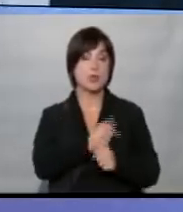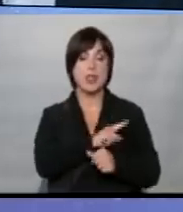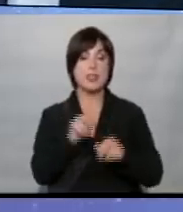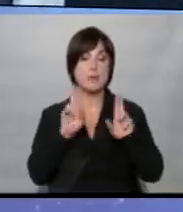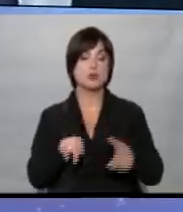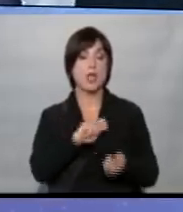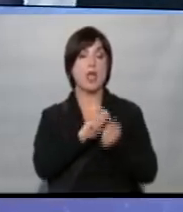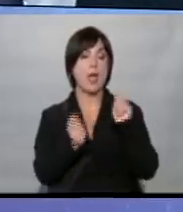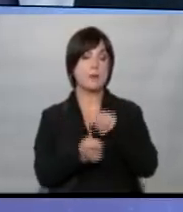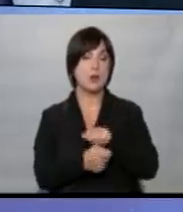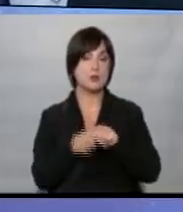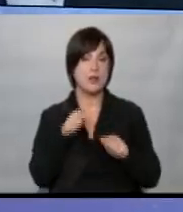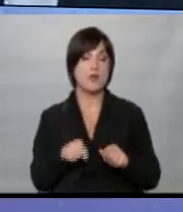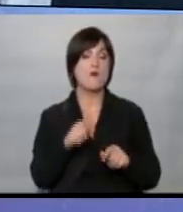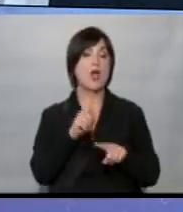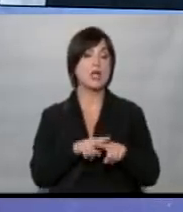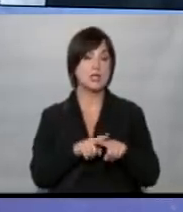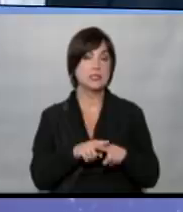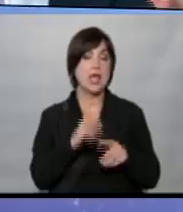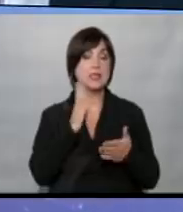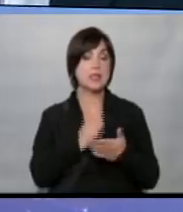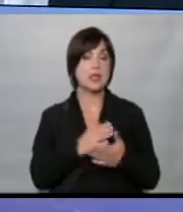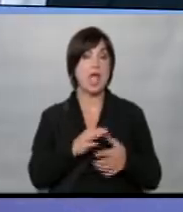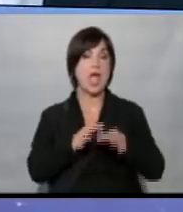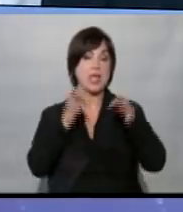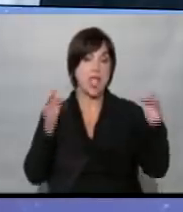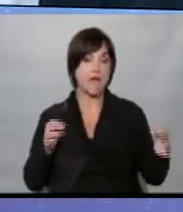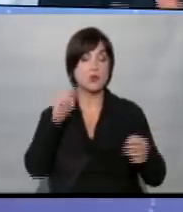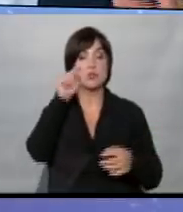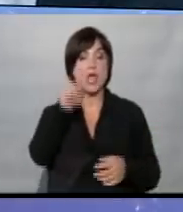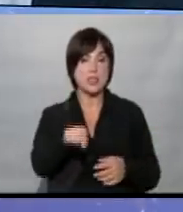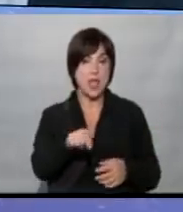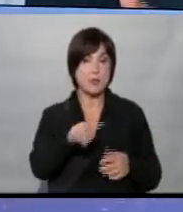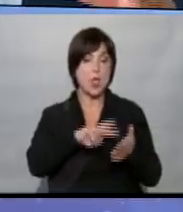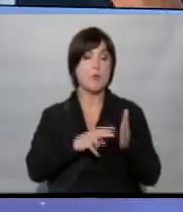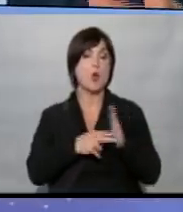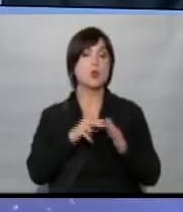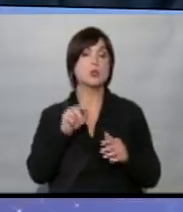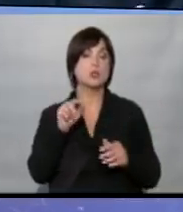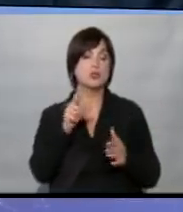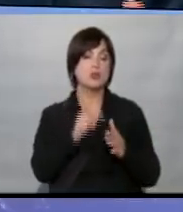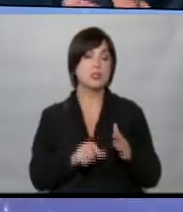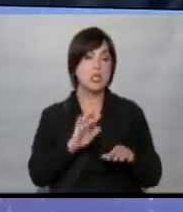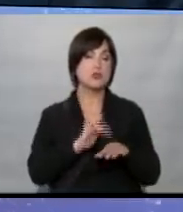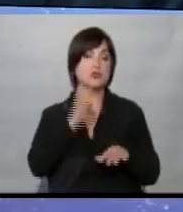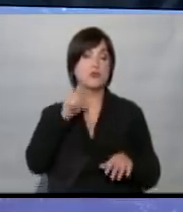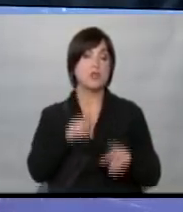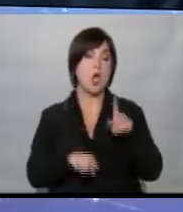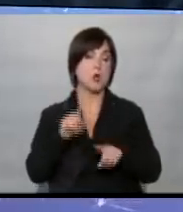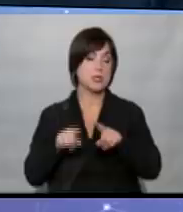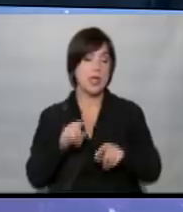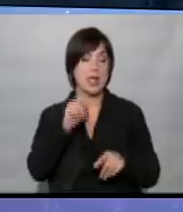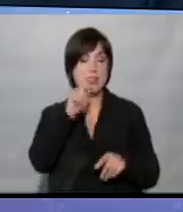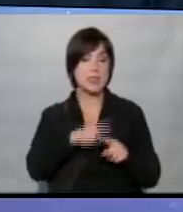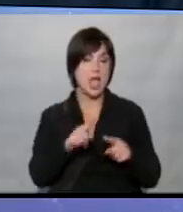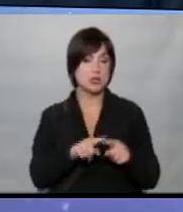да е променат реалноста во Грција дека јавноста таму и политичарите се сензибилизирани на определен начин.